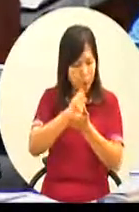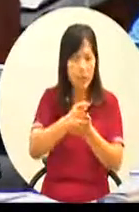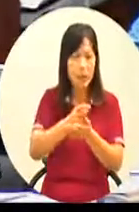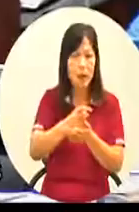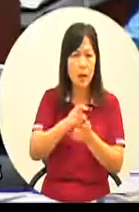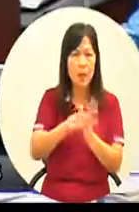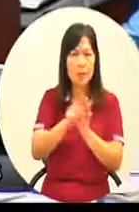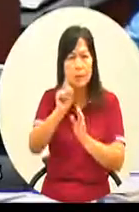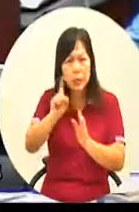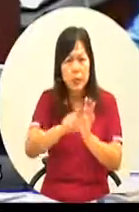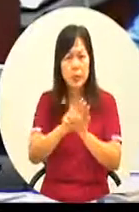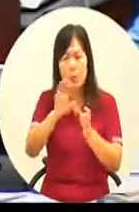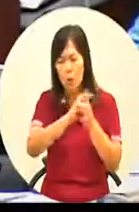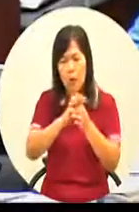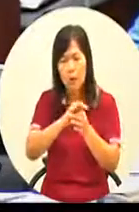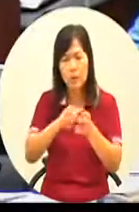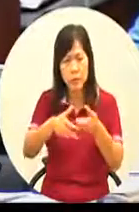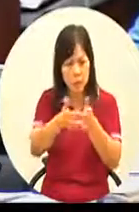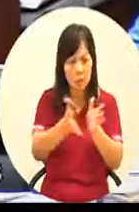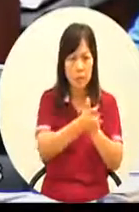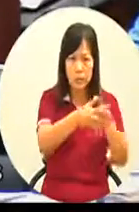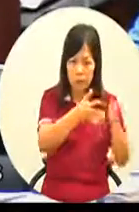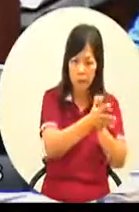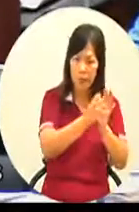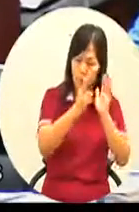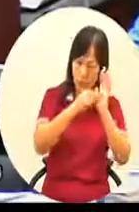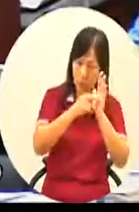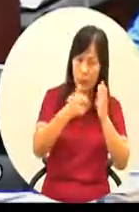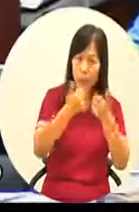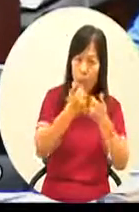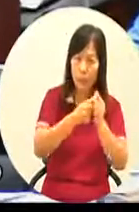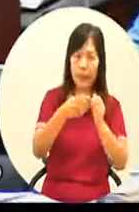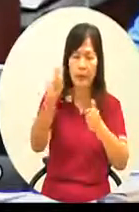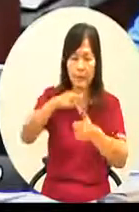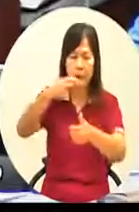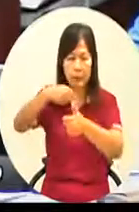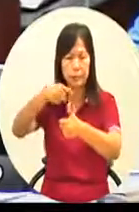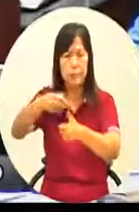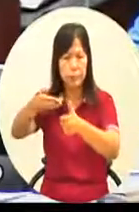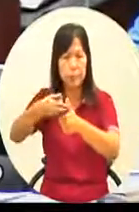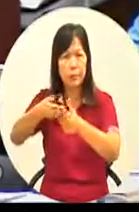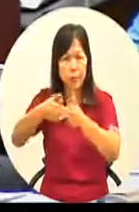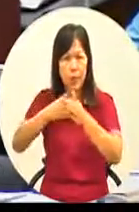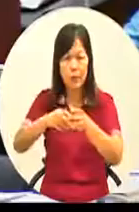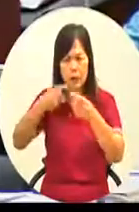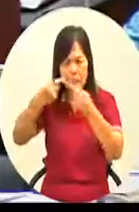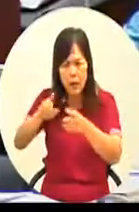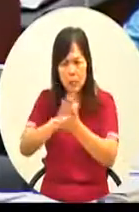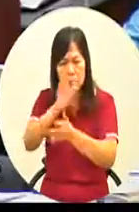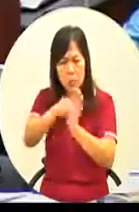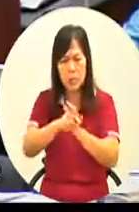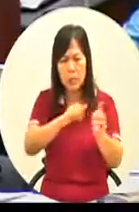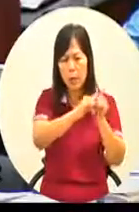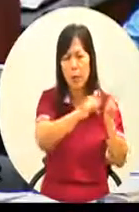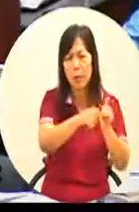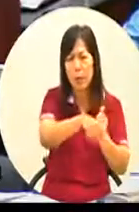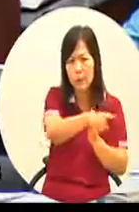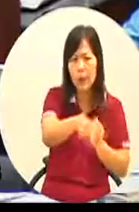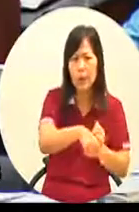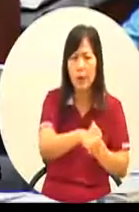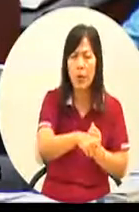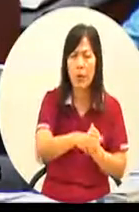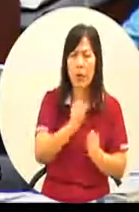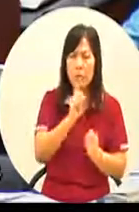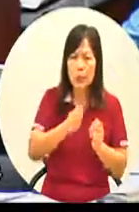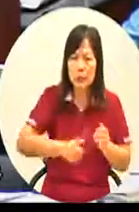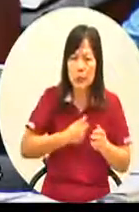调按相关的单位做一个说明，再做一个教育。为啥你甲拍折老百姓？事实哦，讲真诶啦，